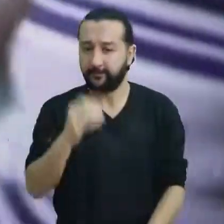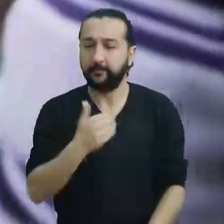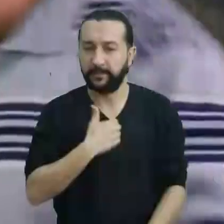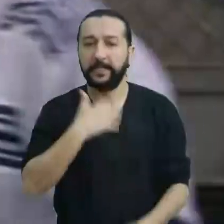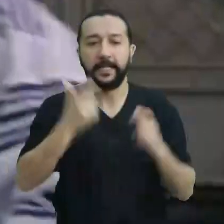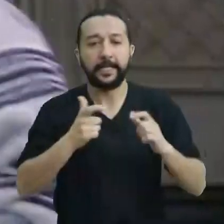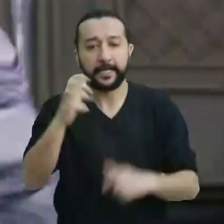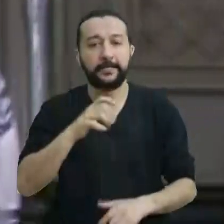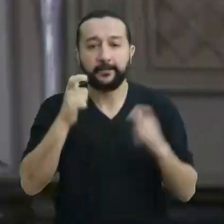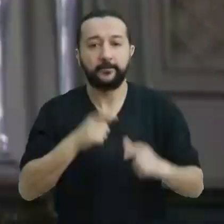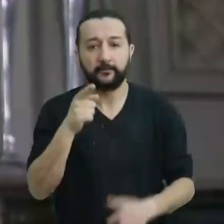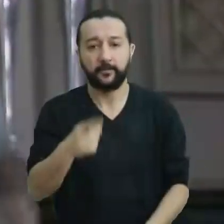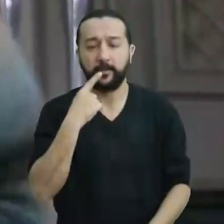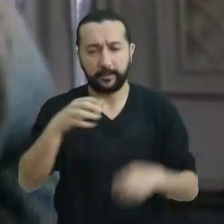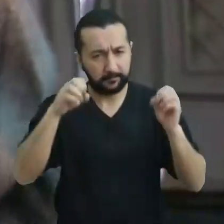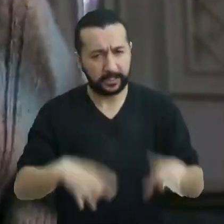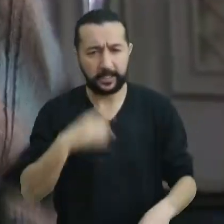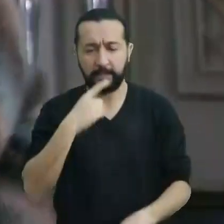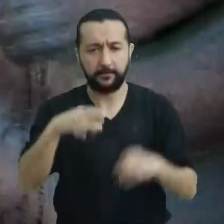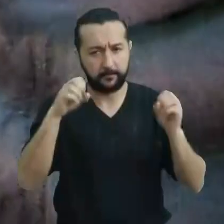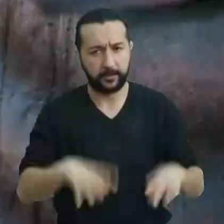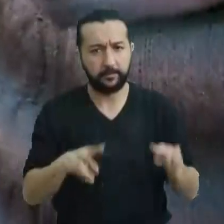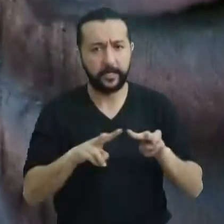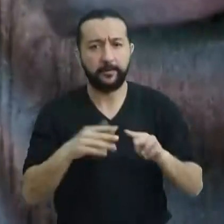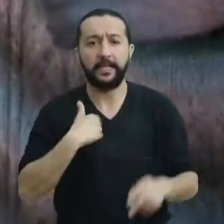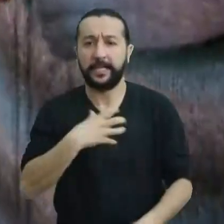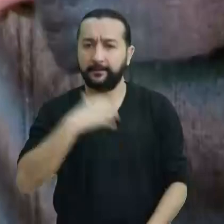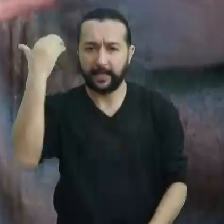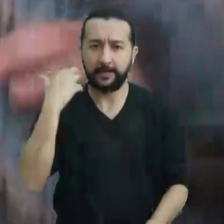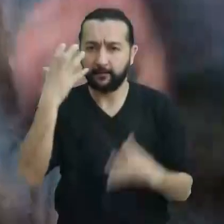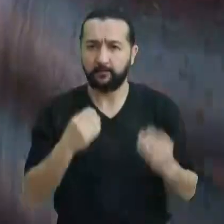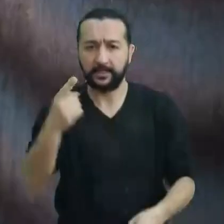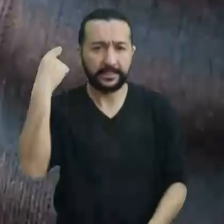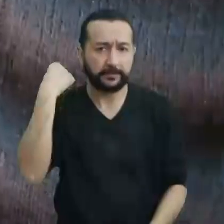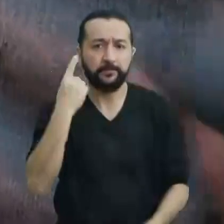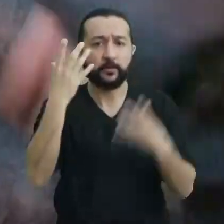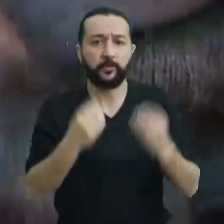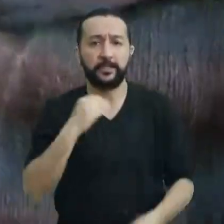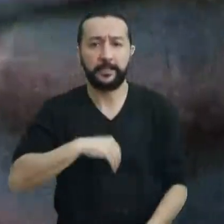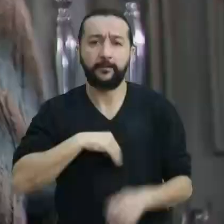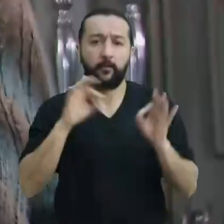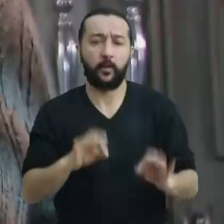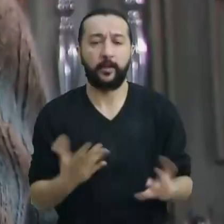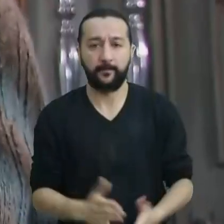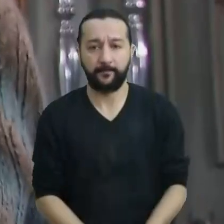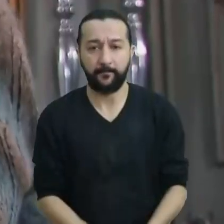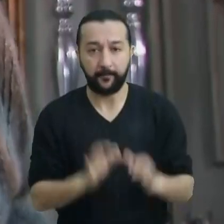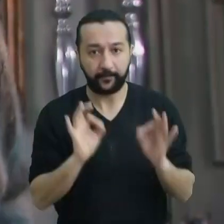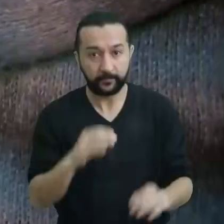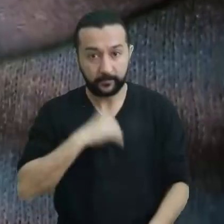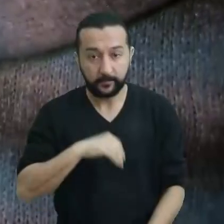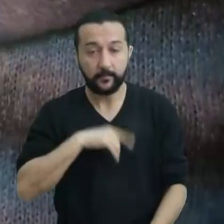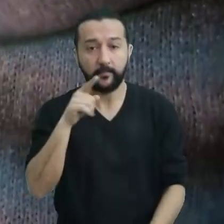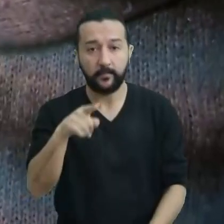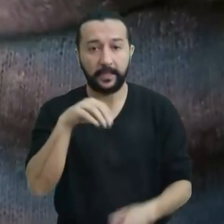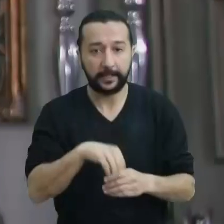ben. Neresi kaşındı, burası mı kaşındı? Ya bırak ben. Allah aşkına Meryem ya. Ben kendi kendimi kaşıyabilirim. Sadece sırtında bir şey dolandı zannettim, o kadar. Ha öyle mi?